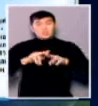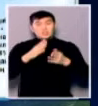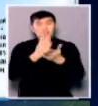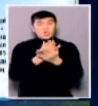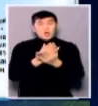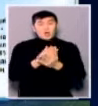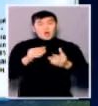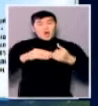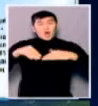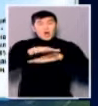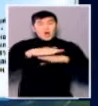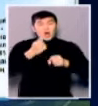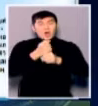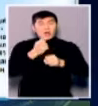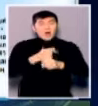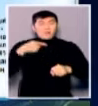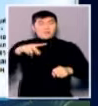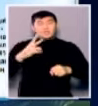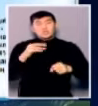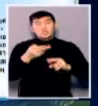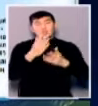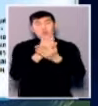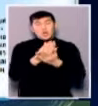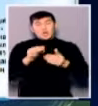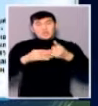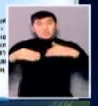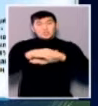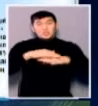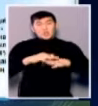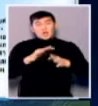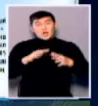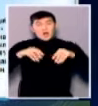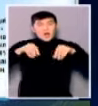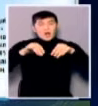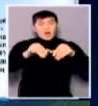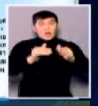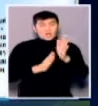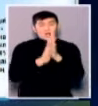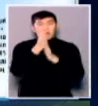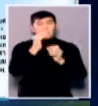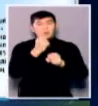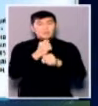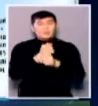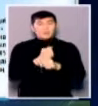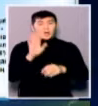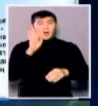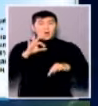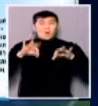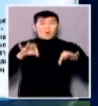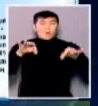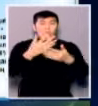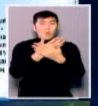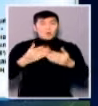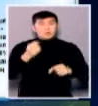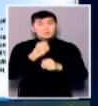4046 гектарды құрады. Оның 1746 гектары тауарлы егістік. Оның 85%-на тамшылатып суару